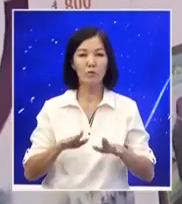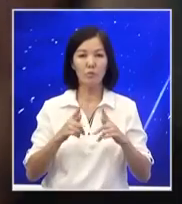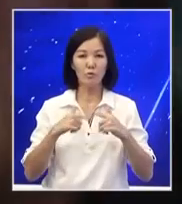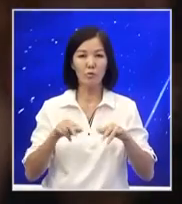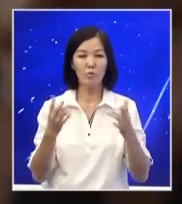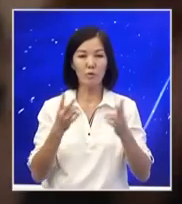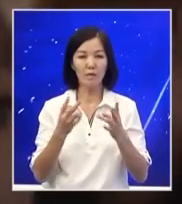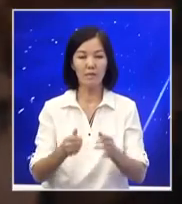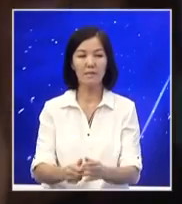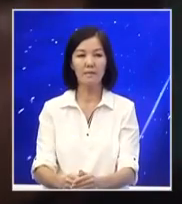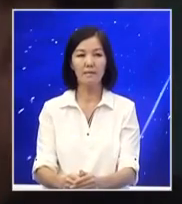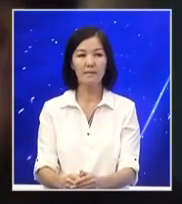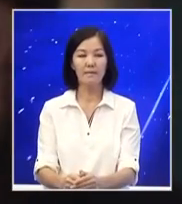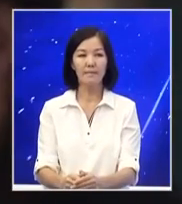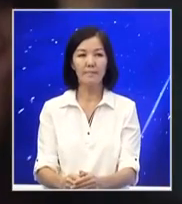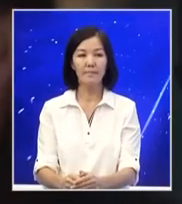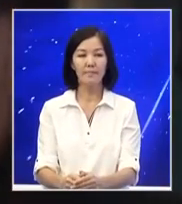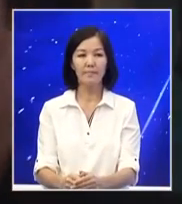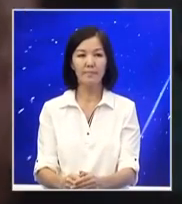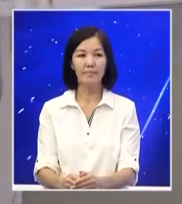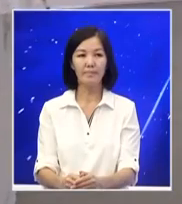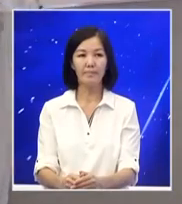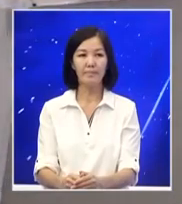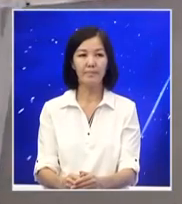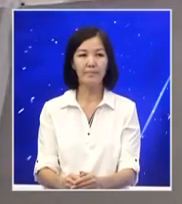негіз. 352 проекты.